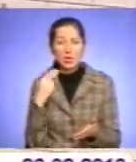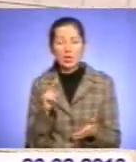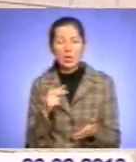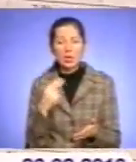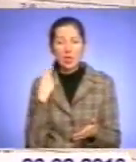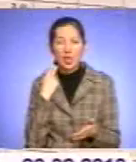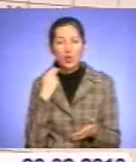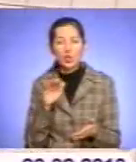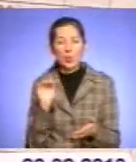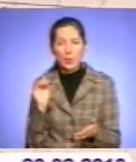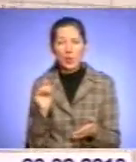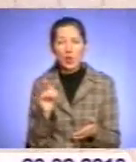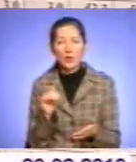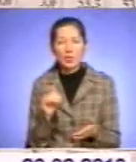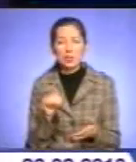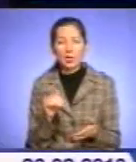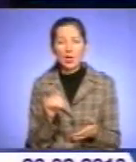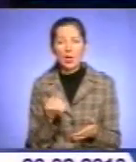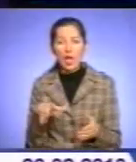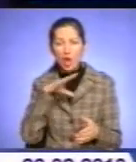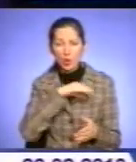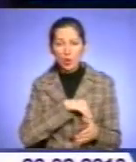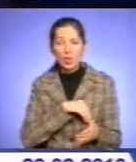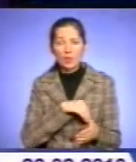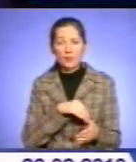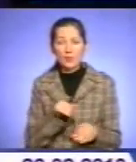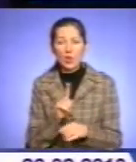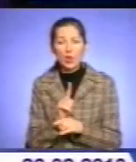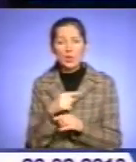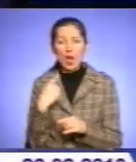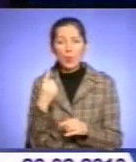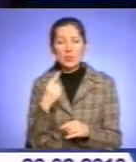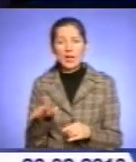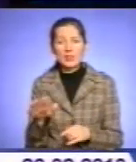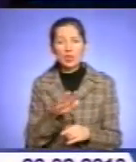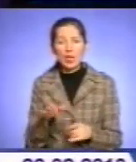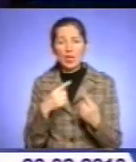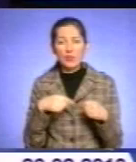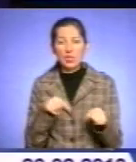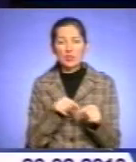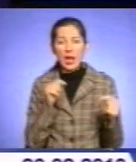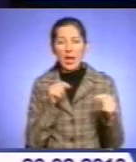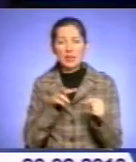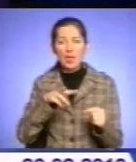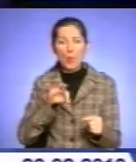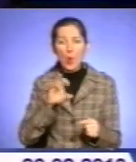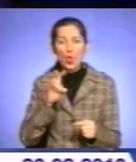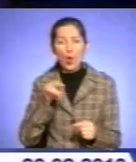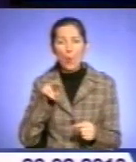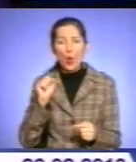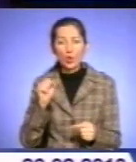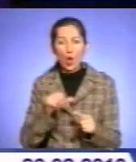на 11-12 рік і отриманий. Тернопільське обласне територіальне відділення Антимонопольного комітету